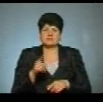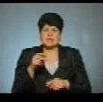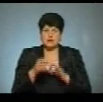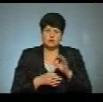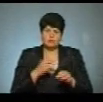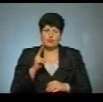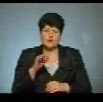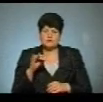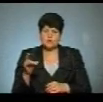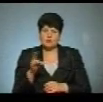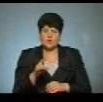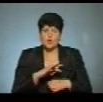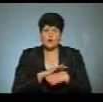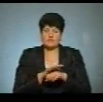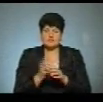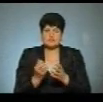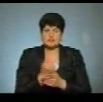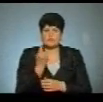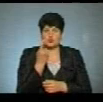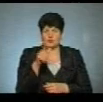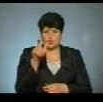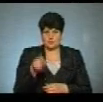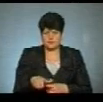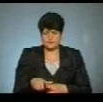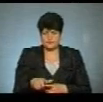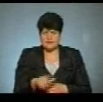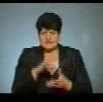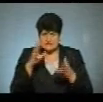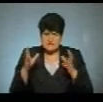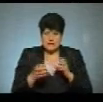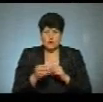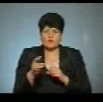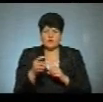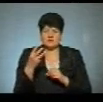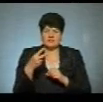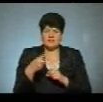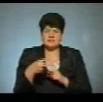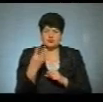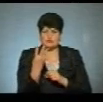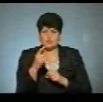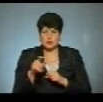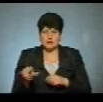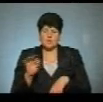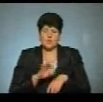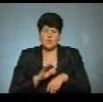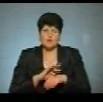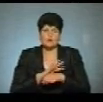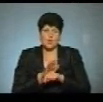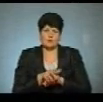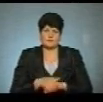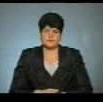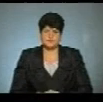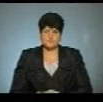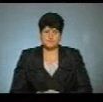в Козівському районі коронавірус виявили в однієї людини. Загалом в районі 24 особи хворі на